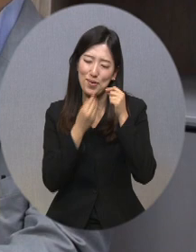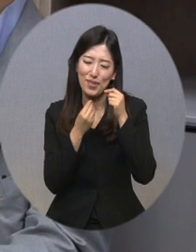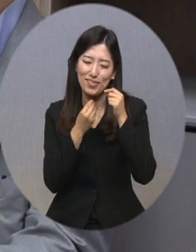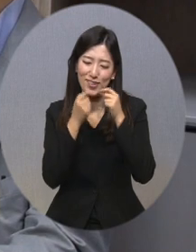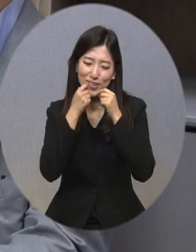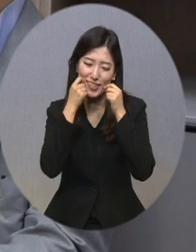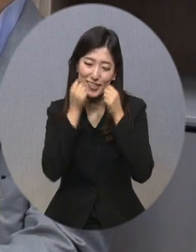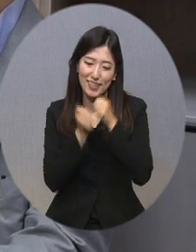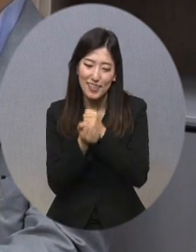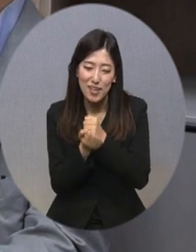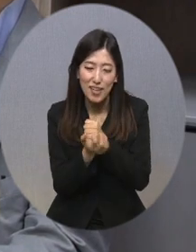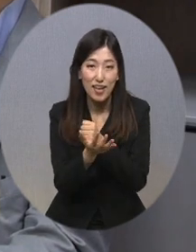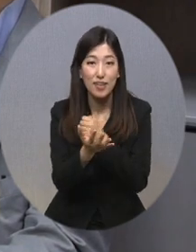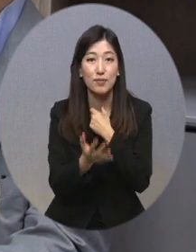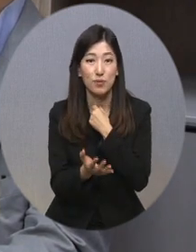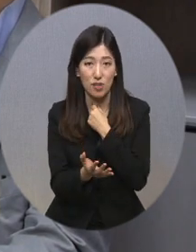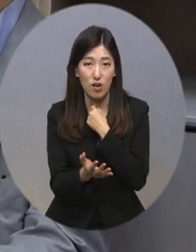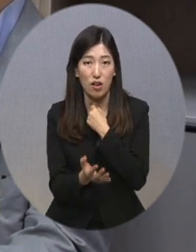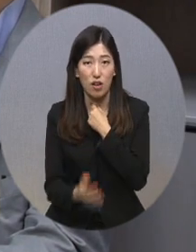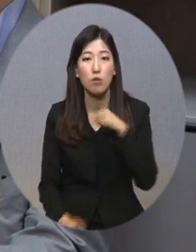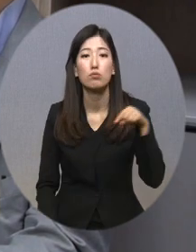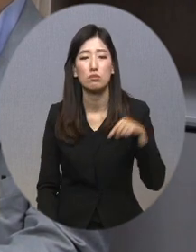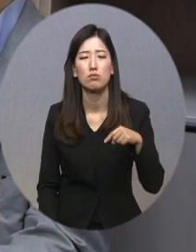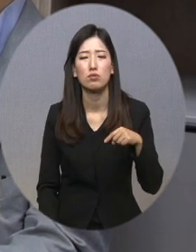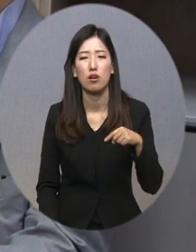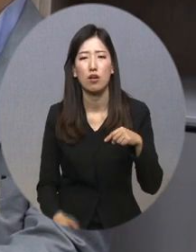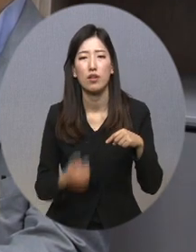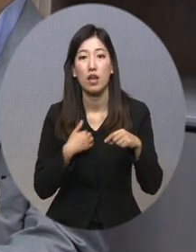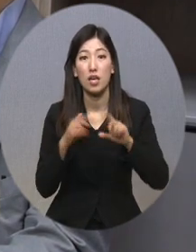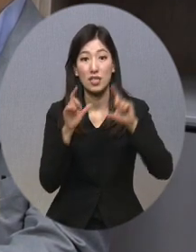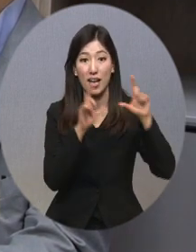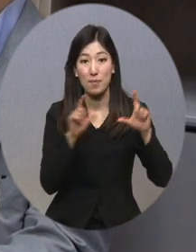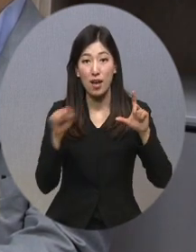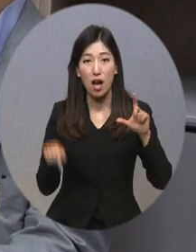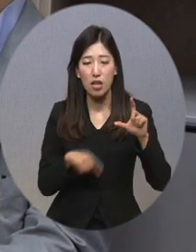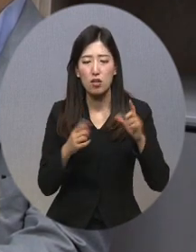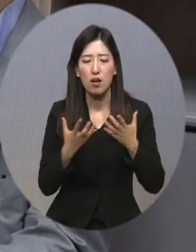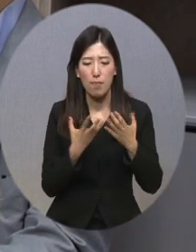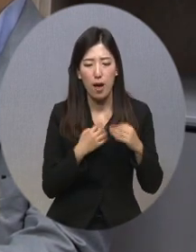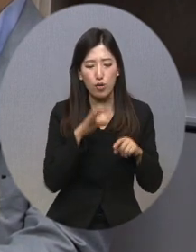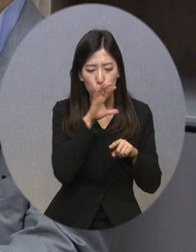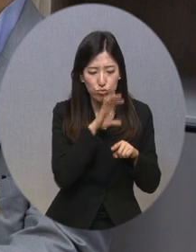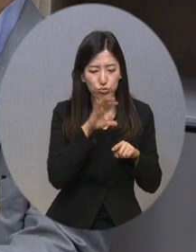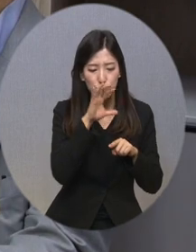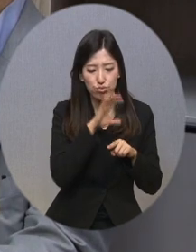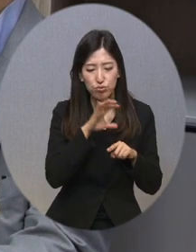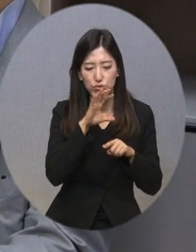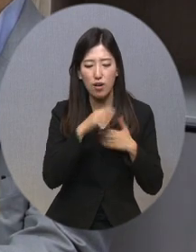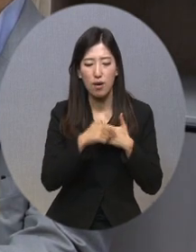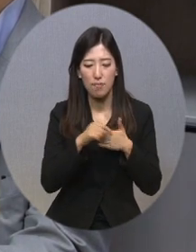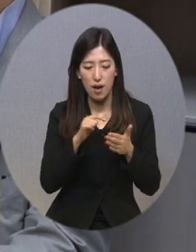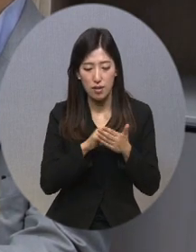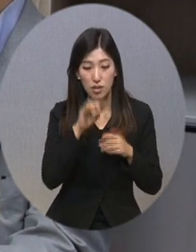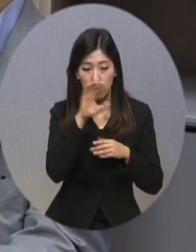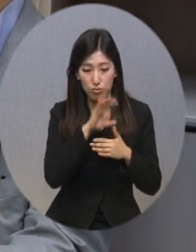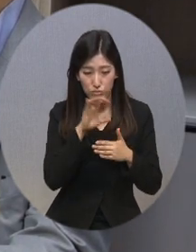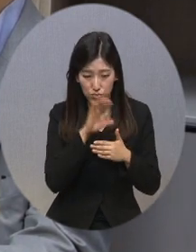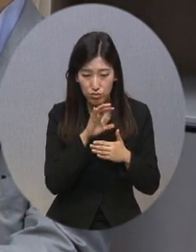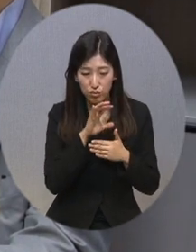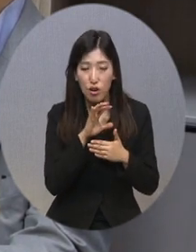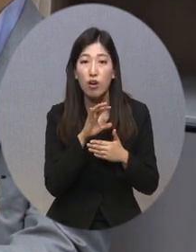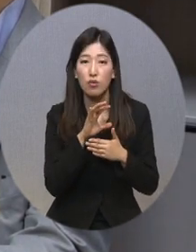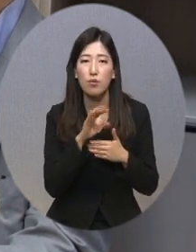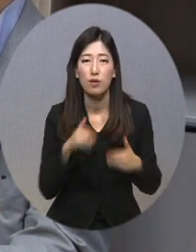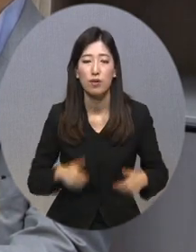예, 그런 걸 하려면 정말 이 삶에서 많이 이렇게 훈련이 돼야 되겠죠. 예. 예, 마음이 됐든 어떤